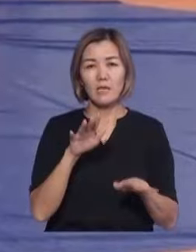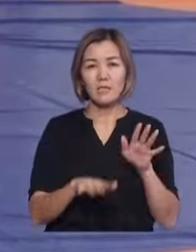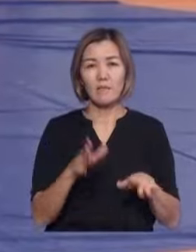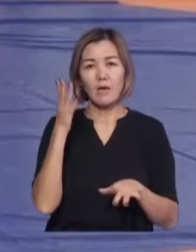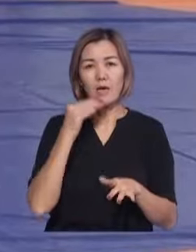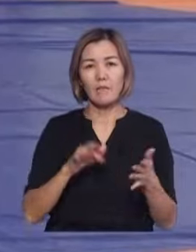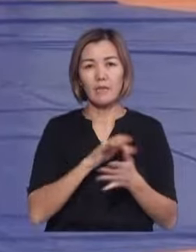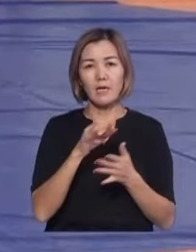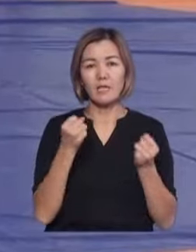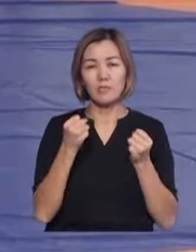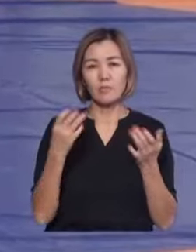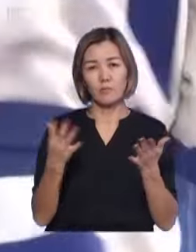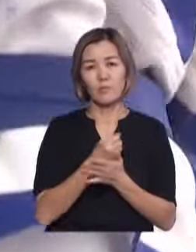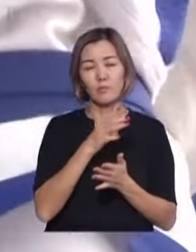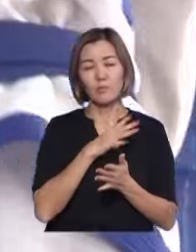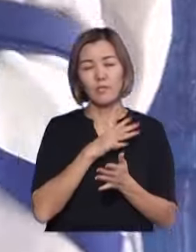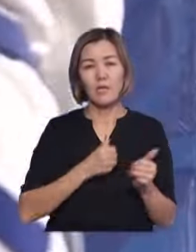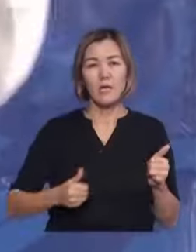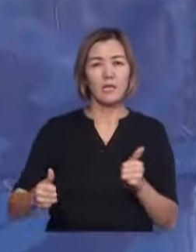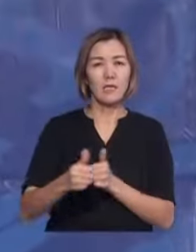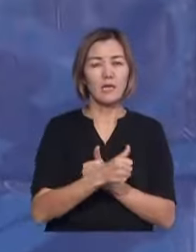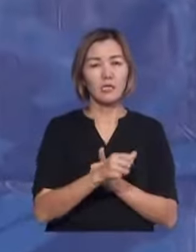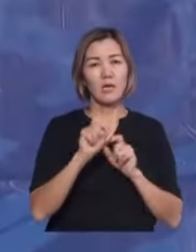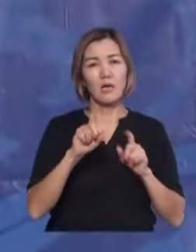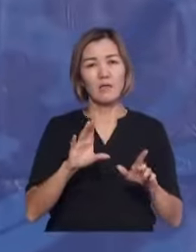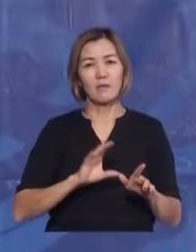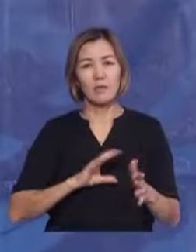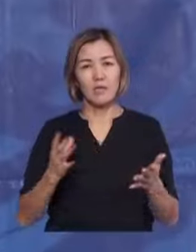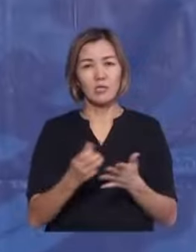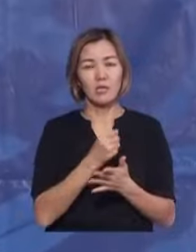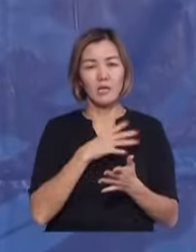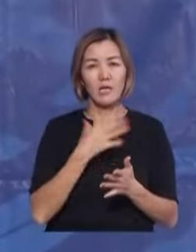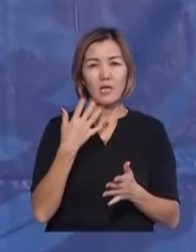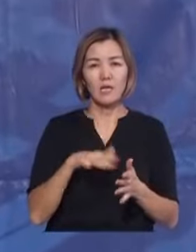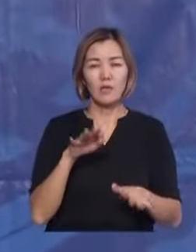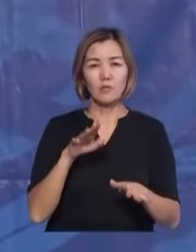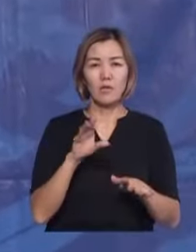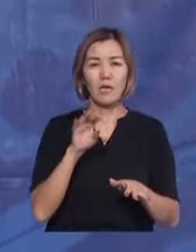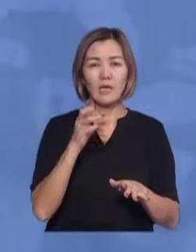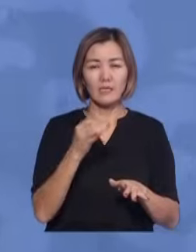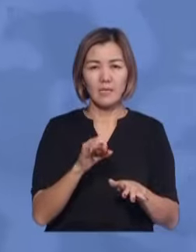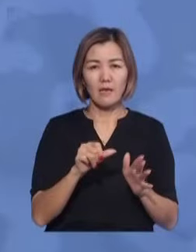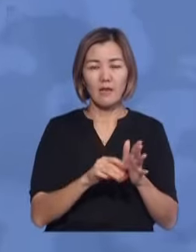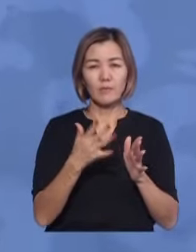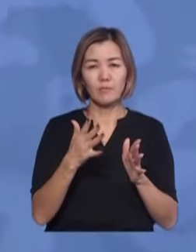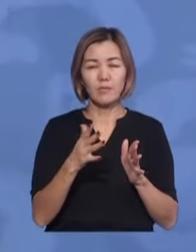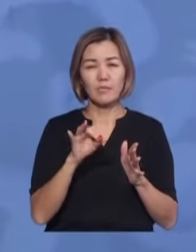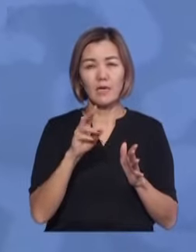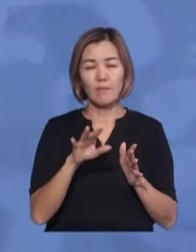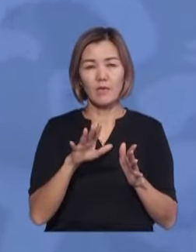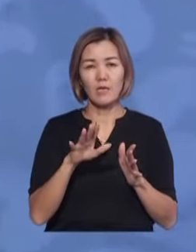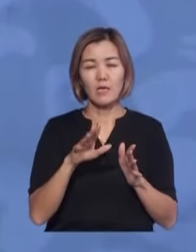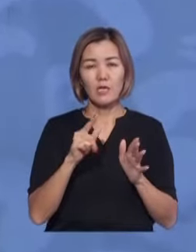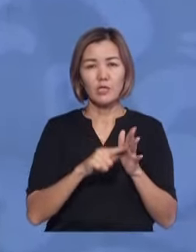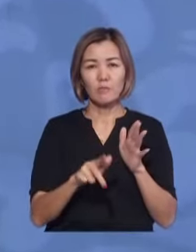Алматы қаласының балуандары ешкімге есе жібермеді. Алтын медальді қанжығалады. 50 келіде Қарасай ауданының, 65 келіде Райымбек ауданының,